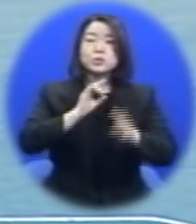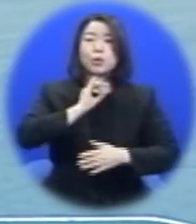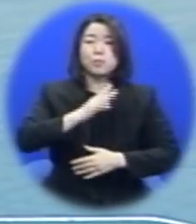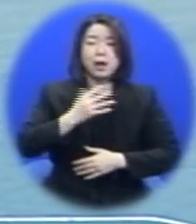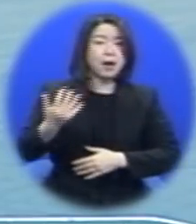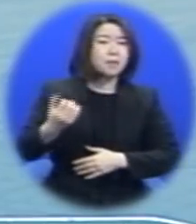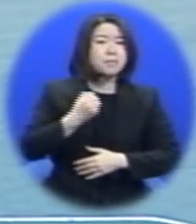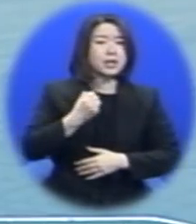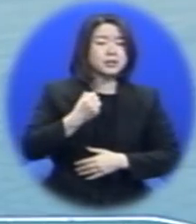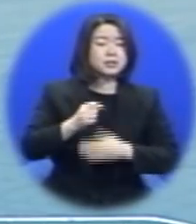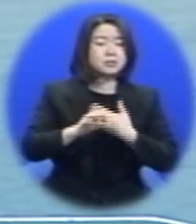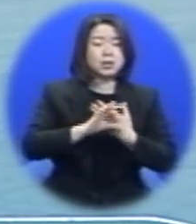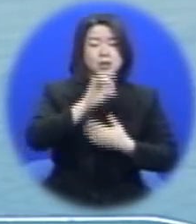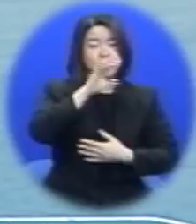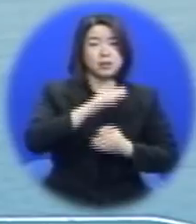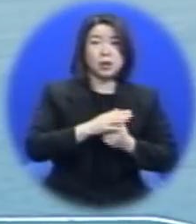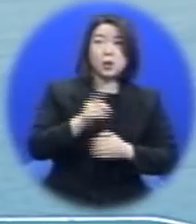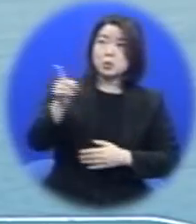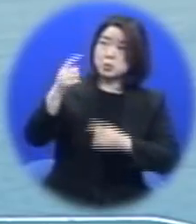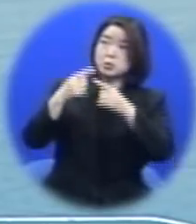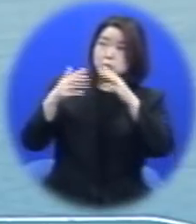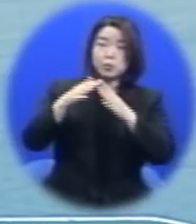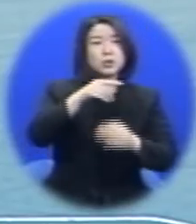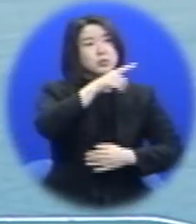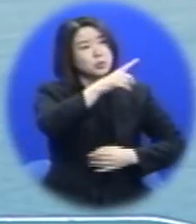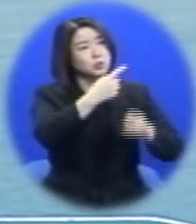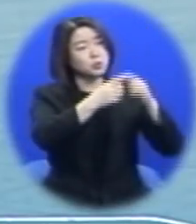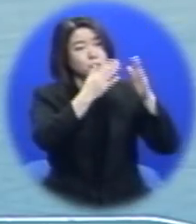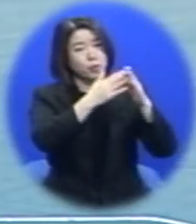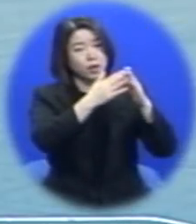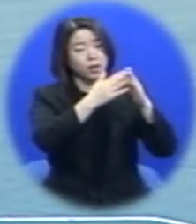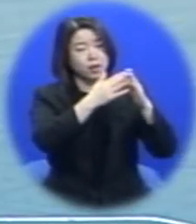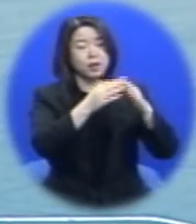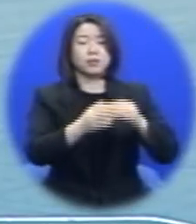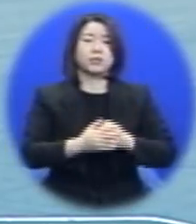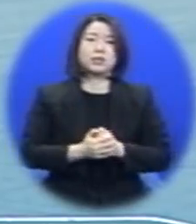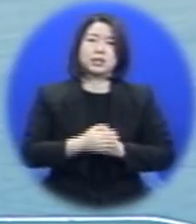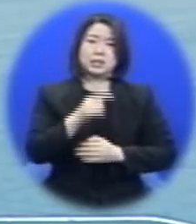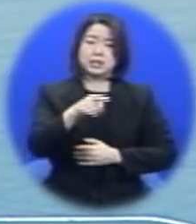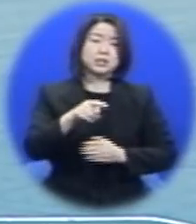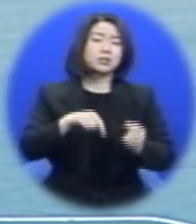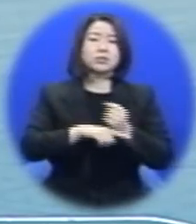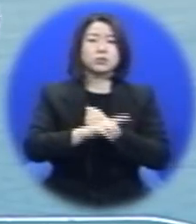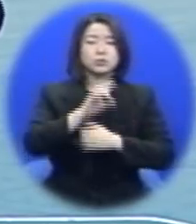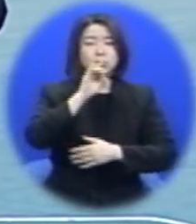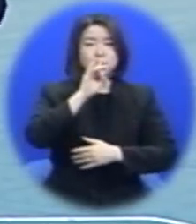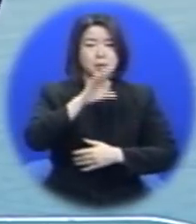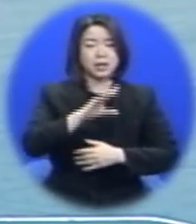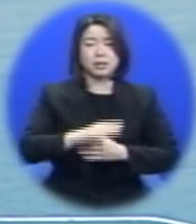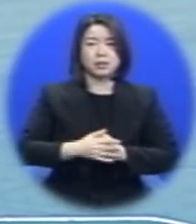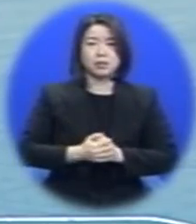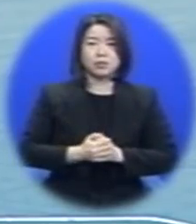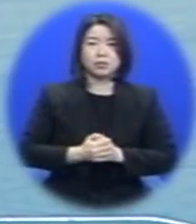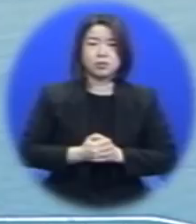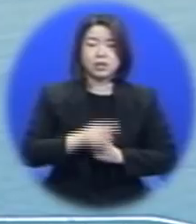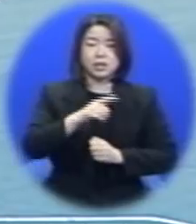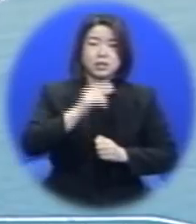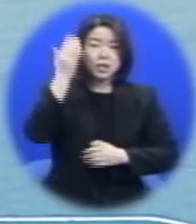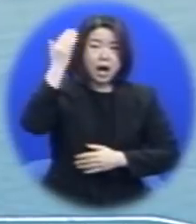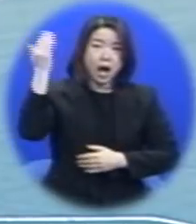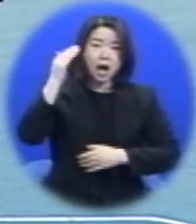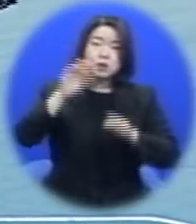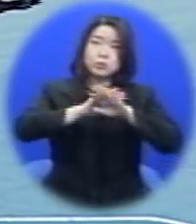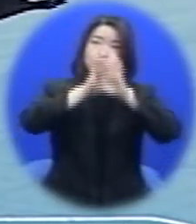받아들이면 안 됩니다. 아, 저기도 교회가 있나 봐. 저기도 교회가 있나 봐. 이 한국 하늘에 십자가가